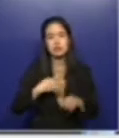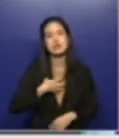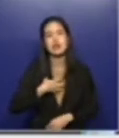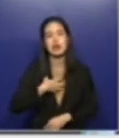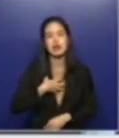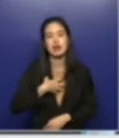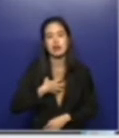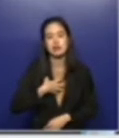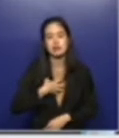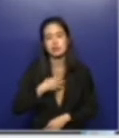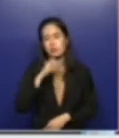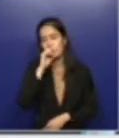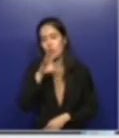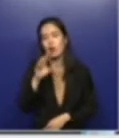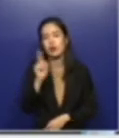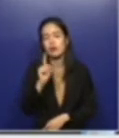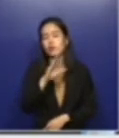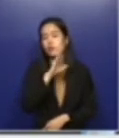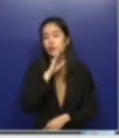ไม่มีพ.ร.ก.ฉุกเฉิน